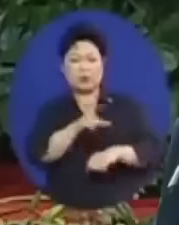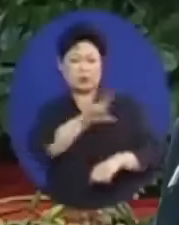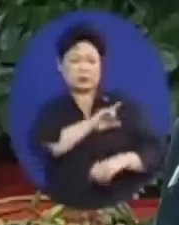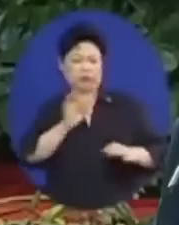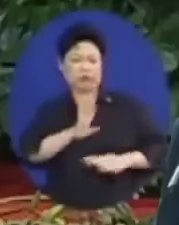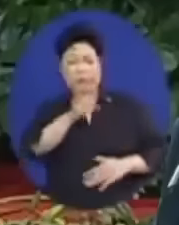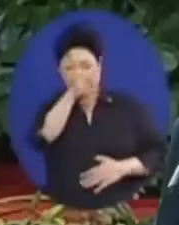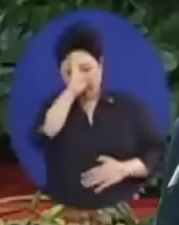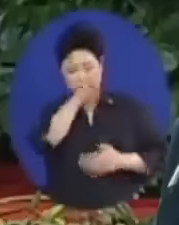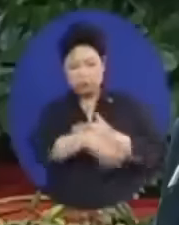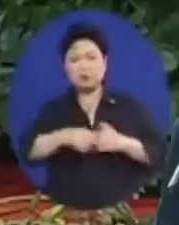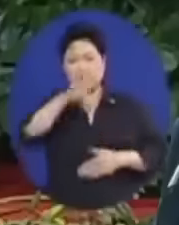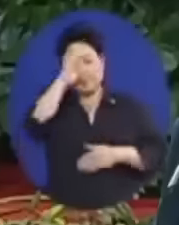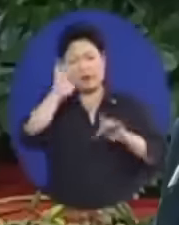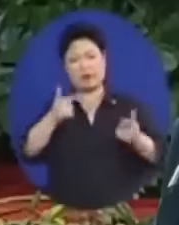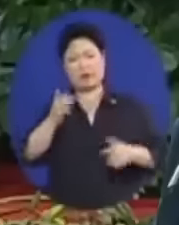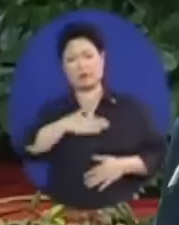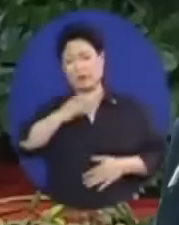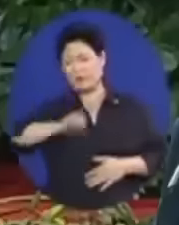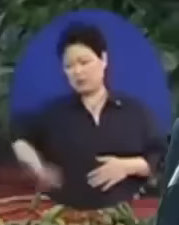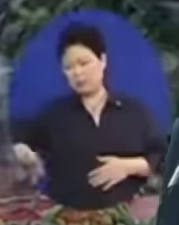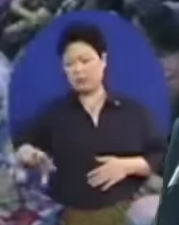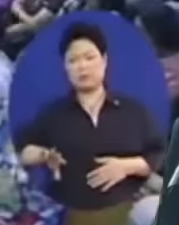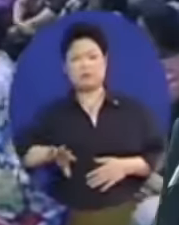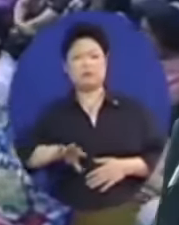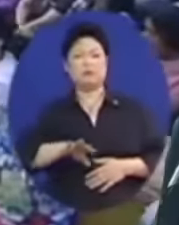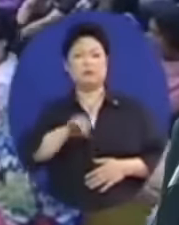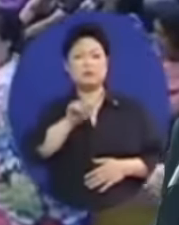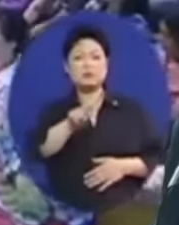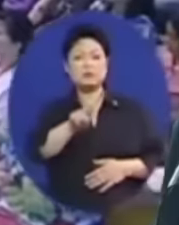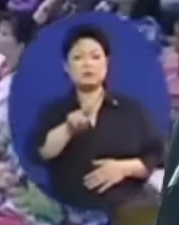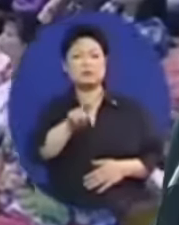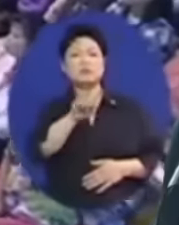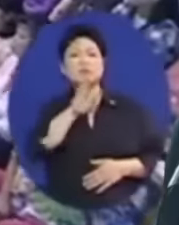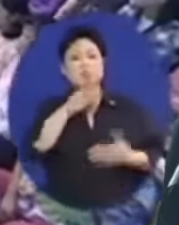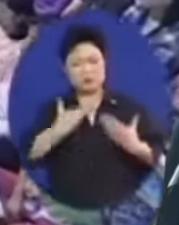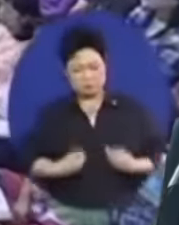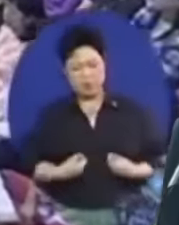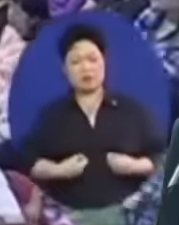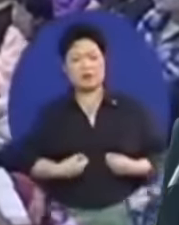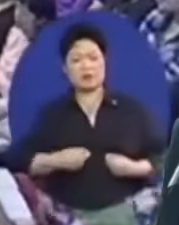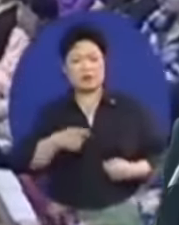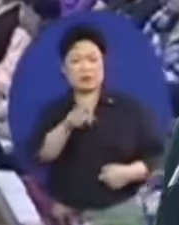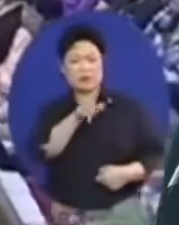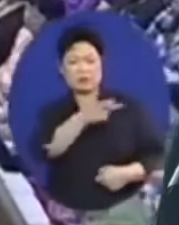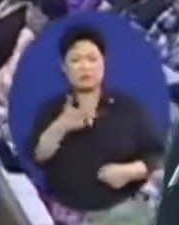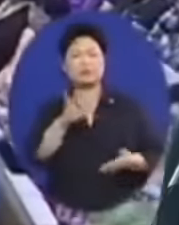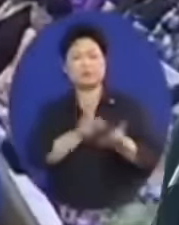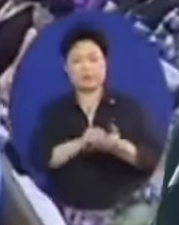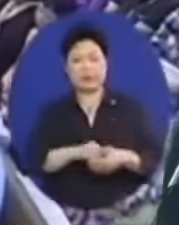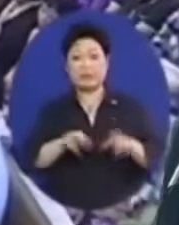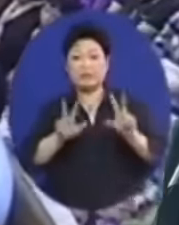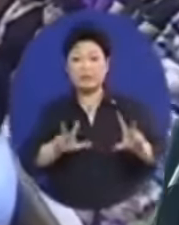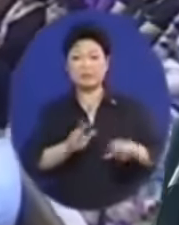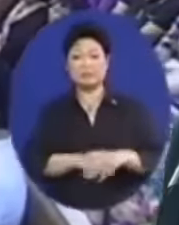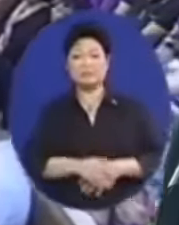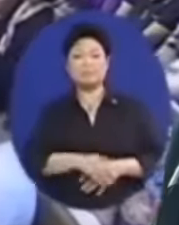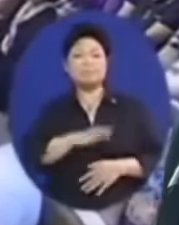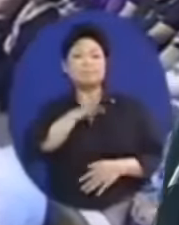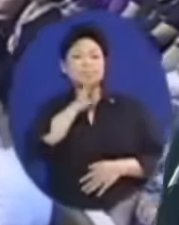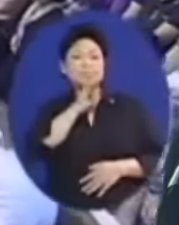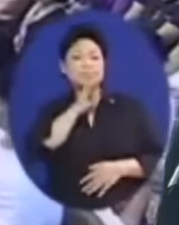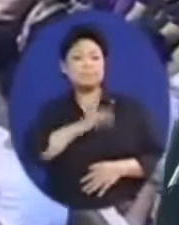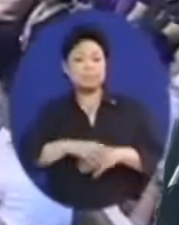육신의 질병이 아니라 자아의 상실, 즉 자기를 잃어버린 절망이라고 받는 것입니다. 지금은 아주